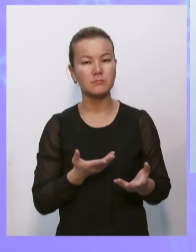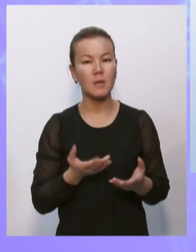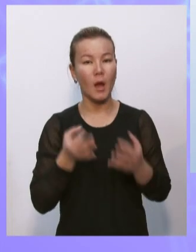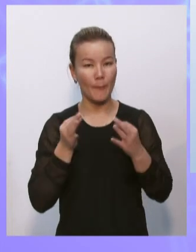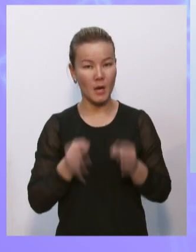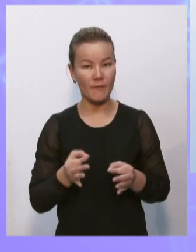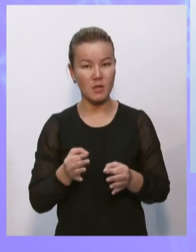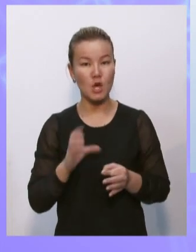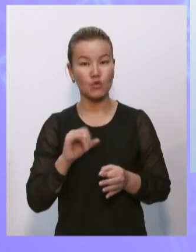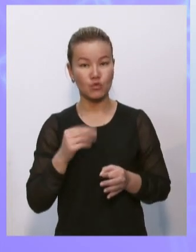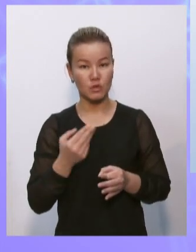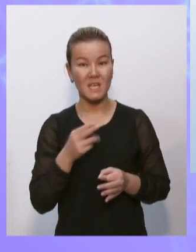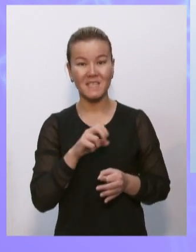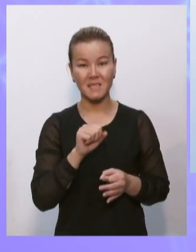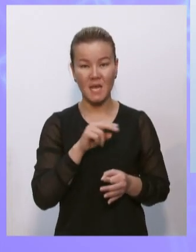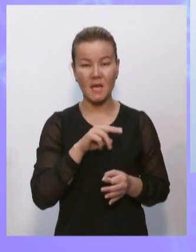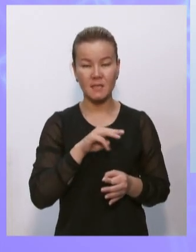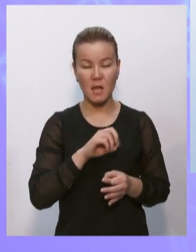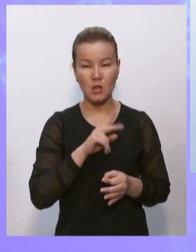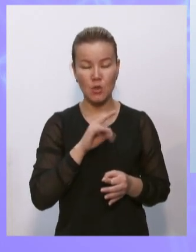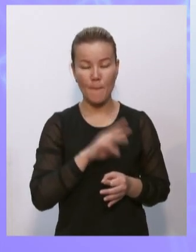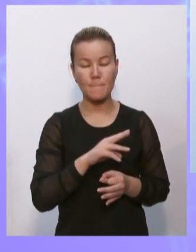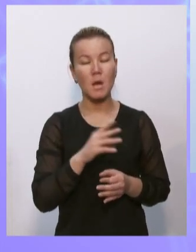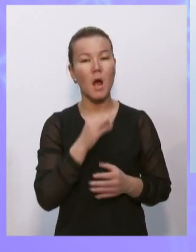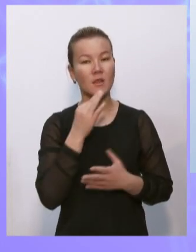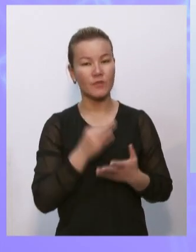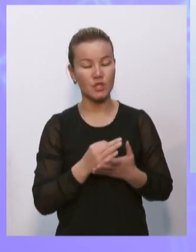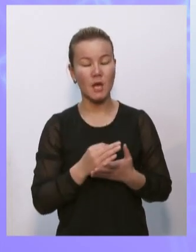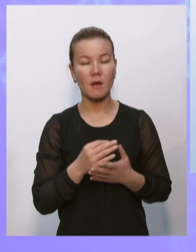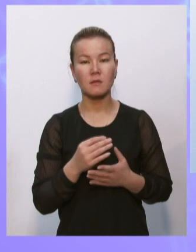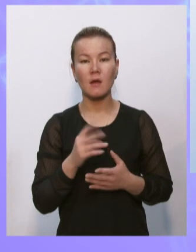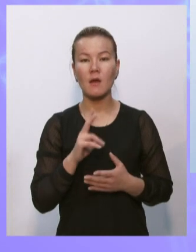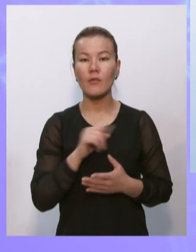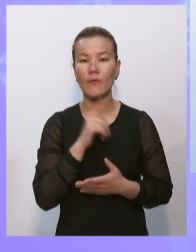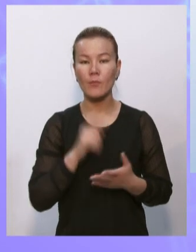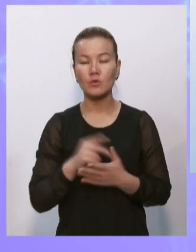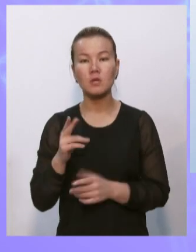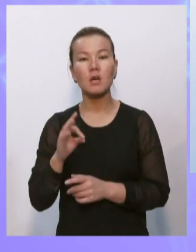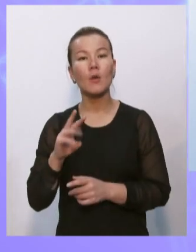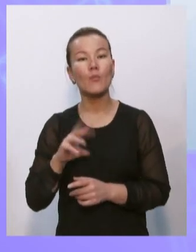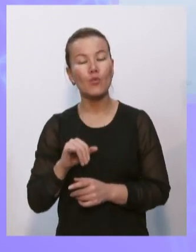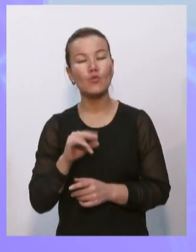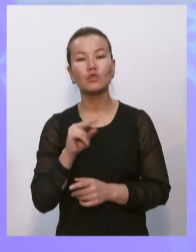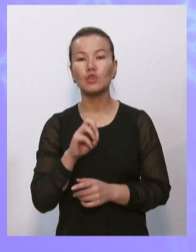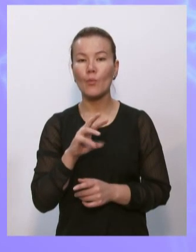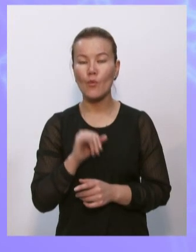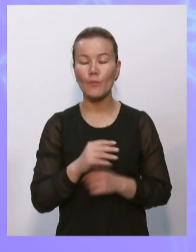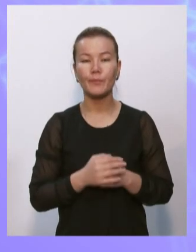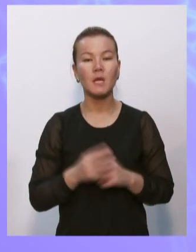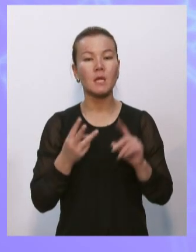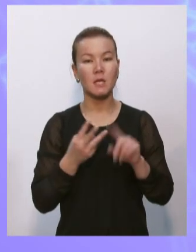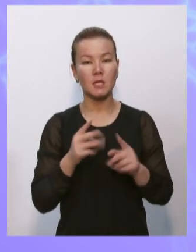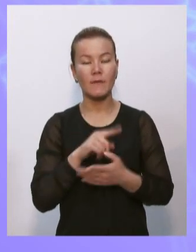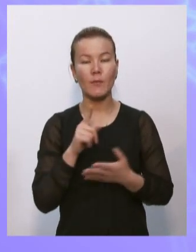Правильно. Существительные в дательном падеже отвечают на вопросы «кому», «чему». Третий